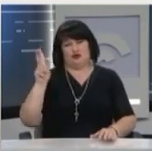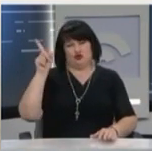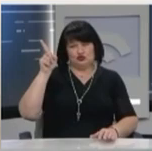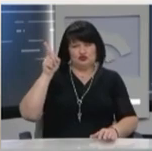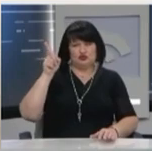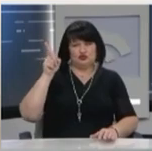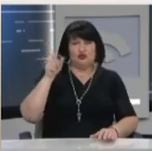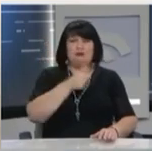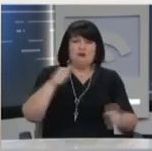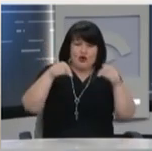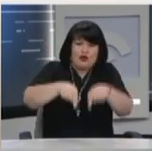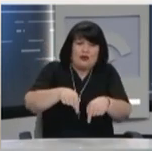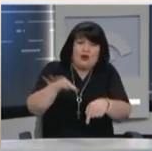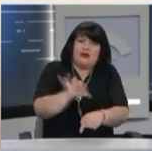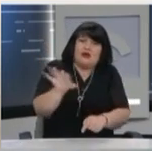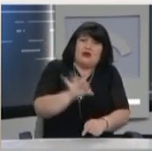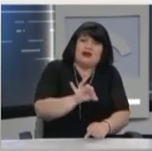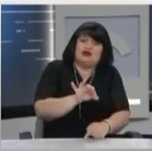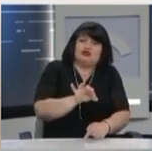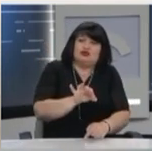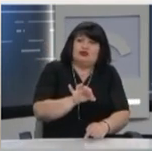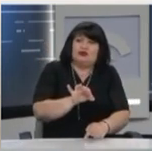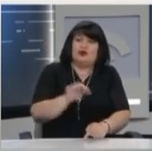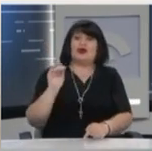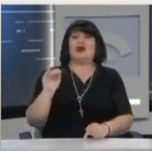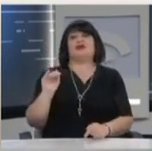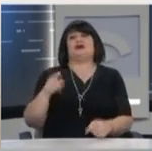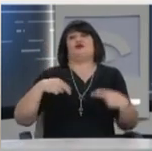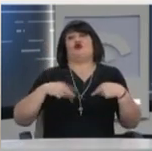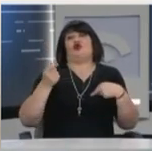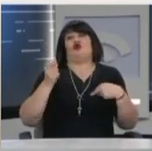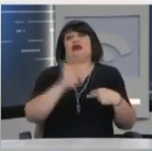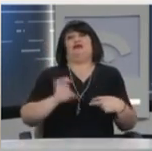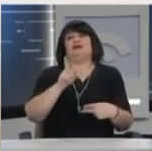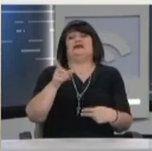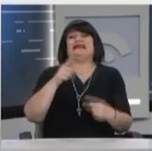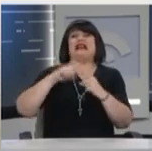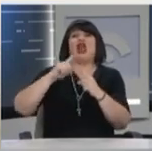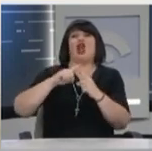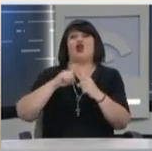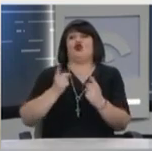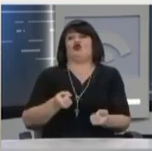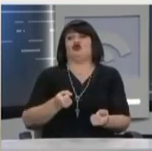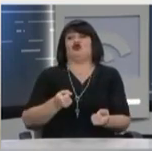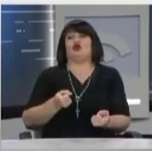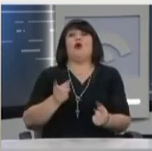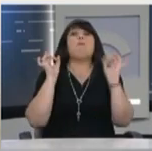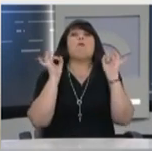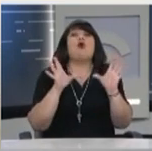μόνο εδώ. Το έκαναν το έγκλημα και το τσακάρο το κάνατε εσείς. Δεν ξέρω αν ήταν λάθος, ήταν έγκλημα. Γιατί πουθενά, ακόμη και στην Τουρκία, δεν